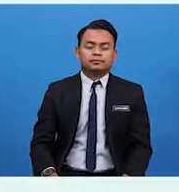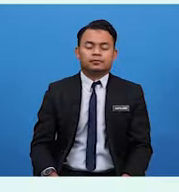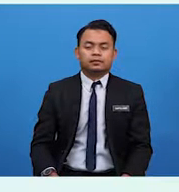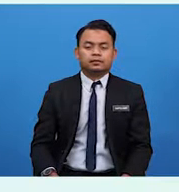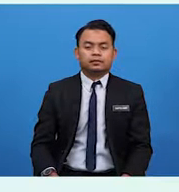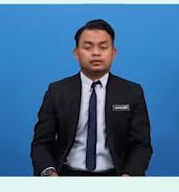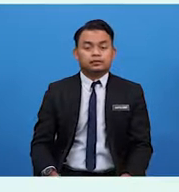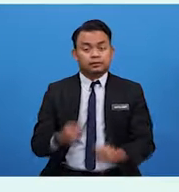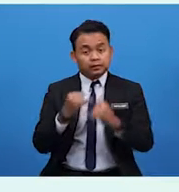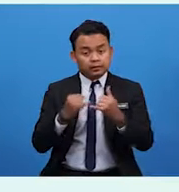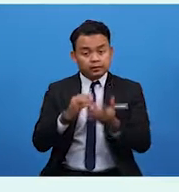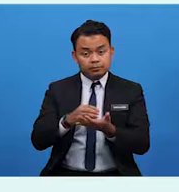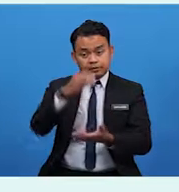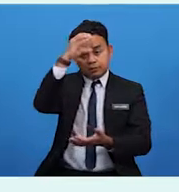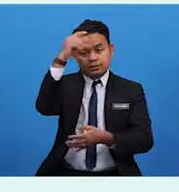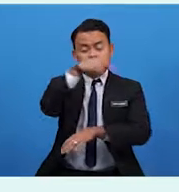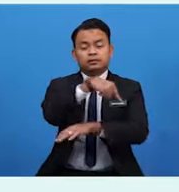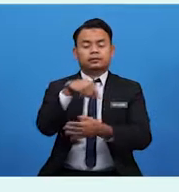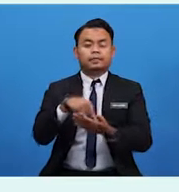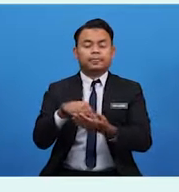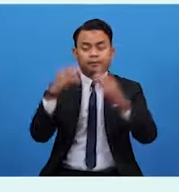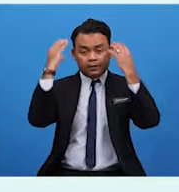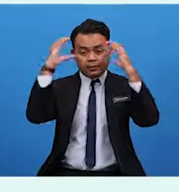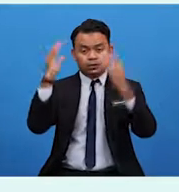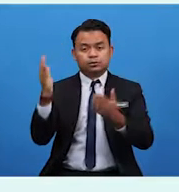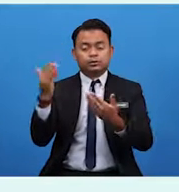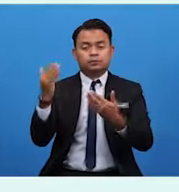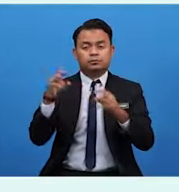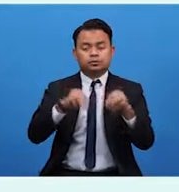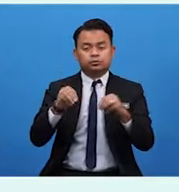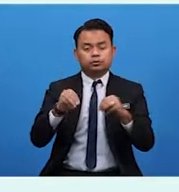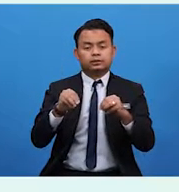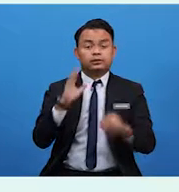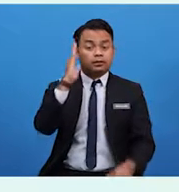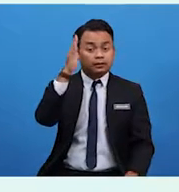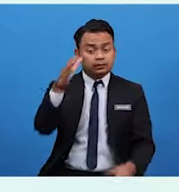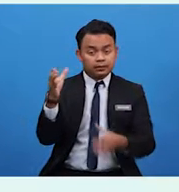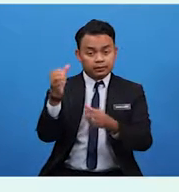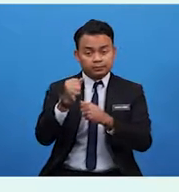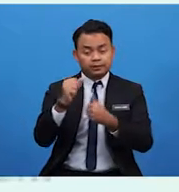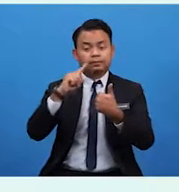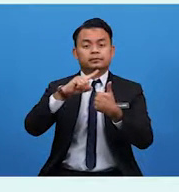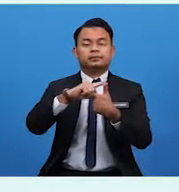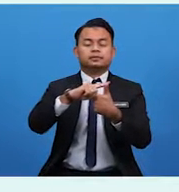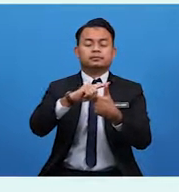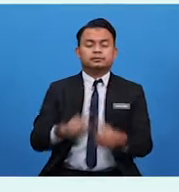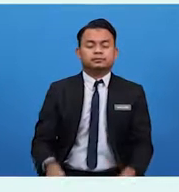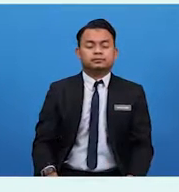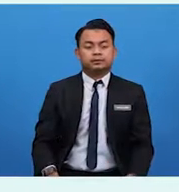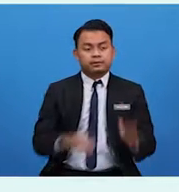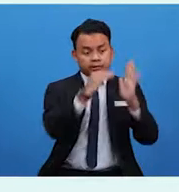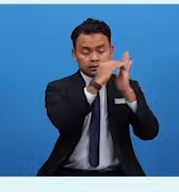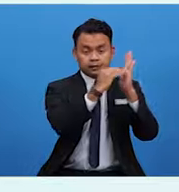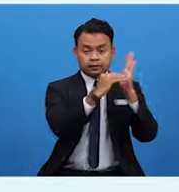Pada akhir pembelajaran hari ini, cikgu harap murid-murid akan dapat pertama,